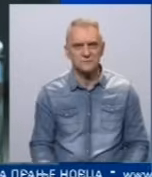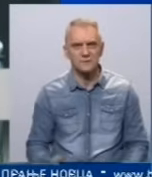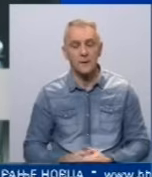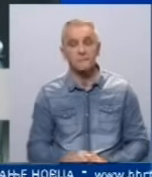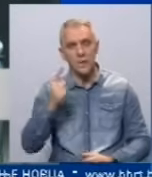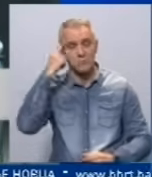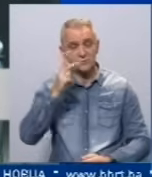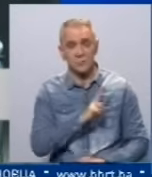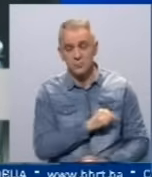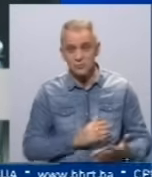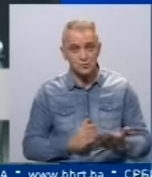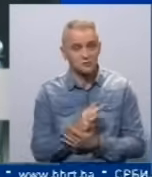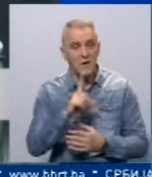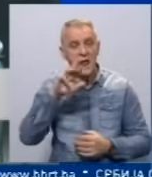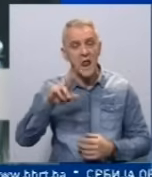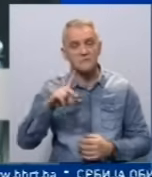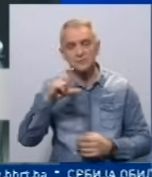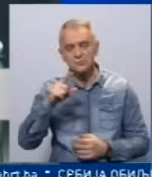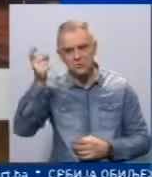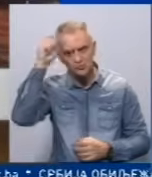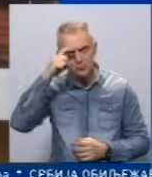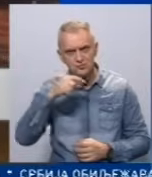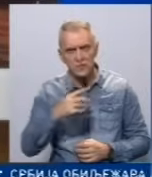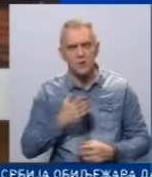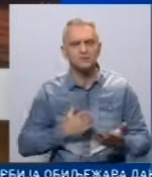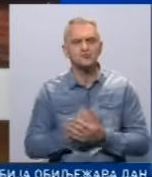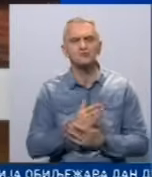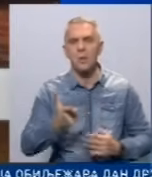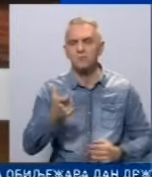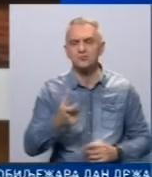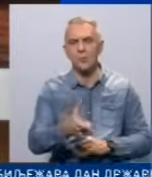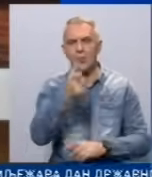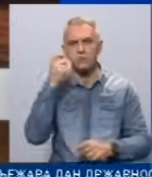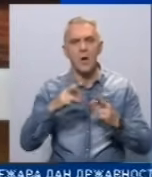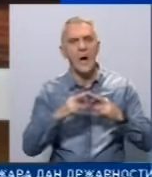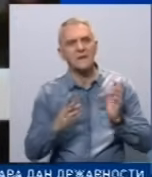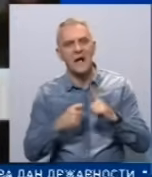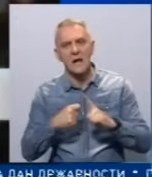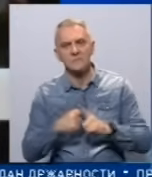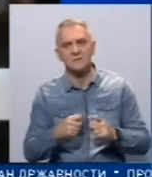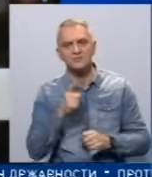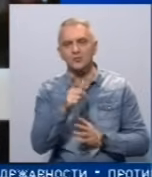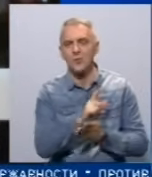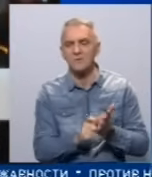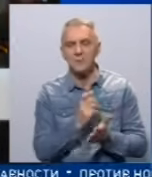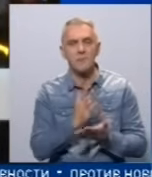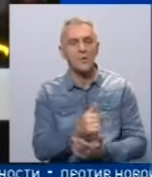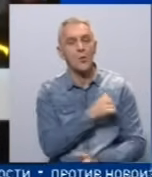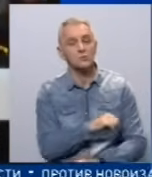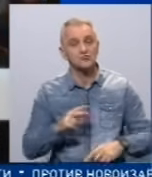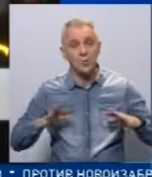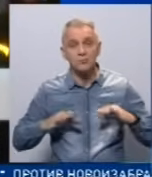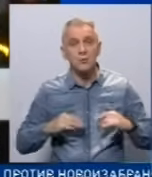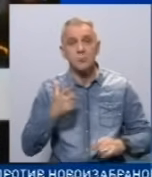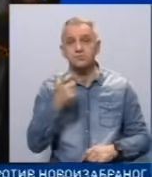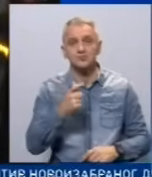Podsjećamo, policijski službenik Elvis Čustendil sumnjači se da je iz službenog pištolja ubio Amru Kahrimanović. U to vrijeme je bio na godišnjem odmoru i